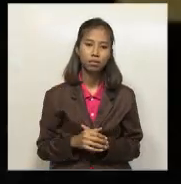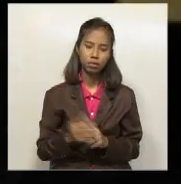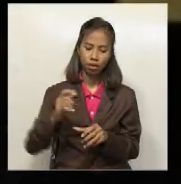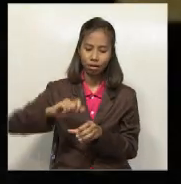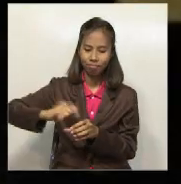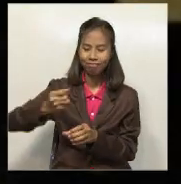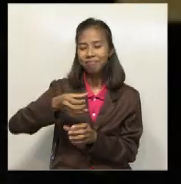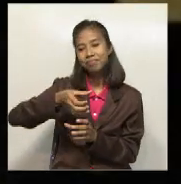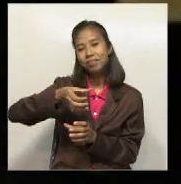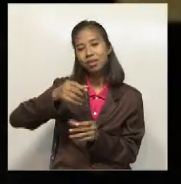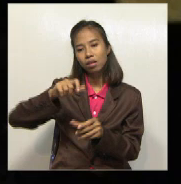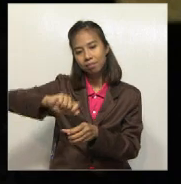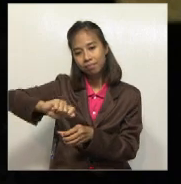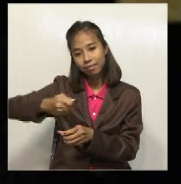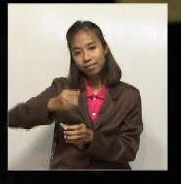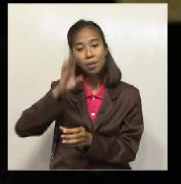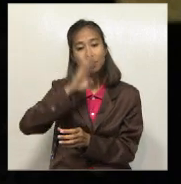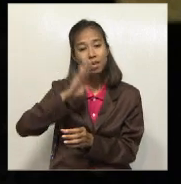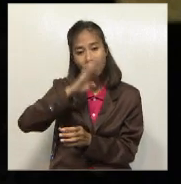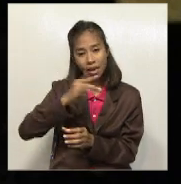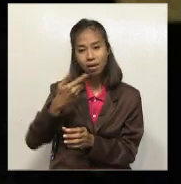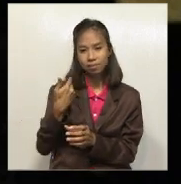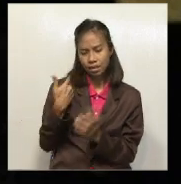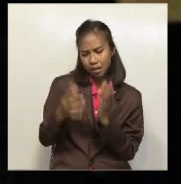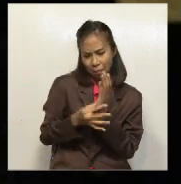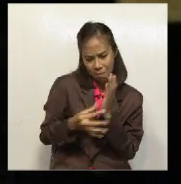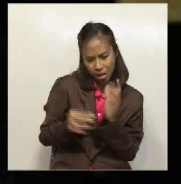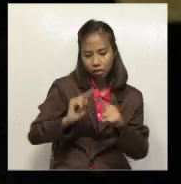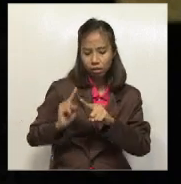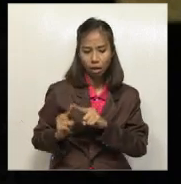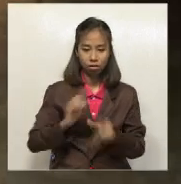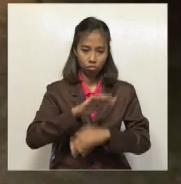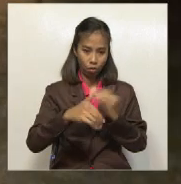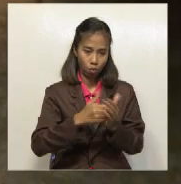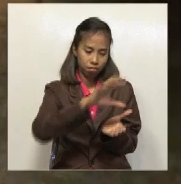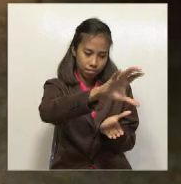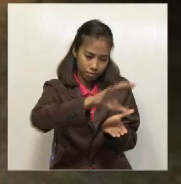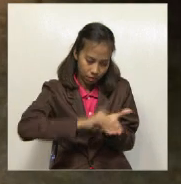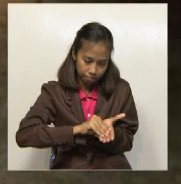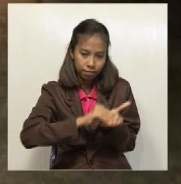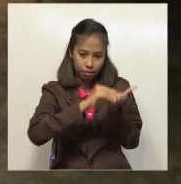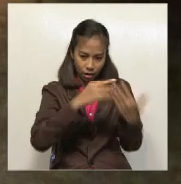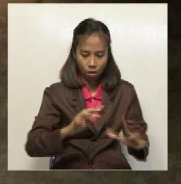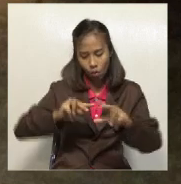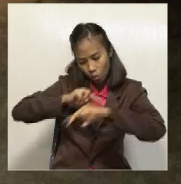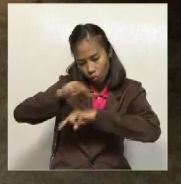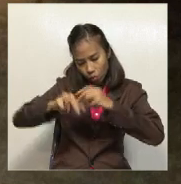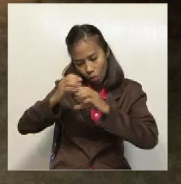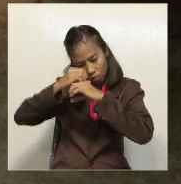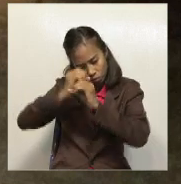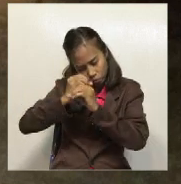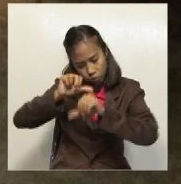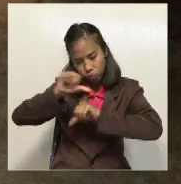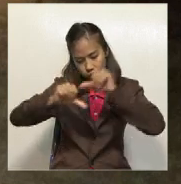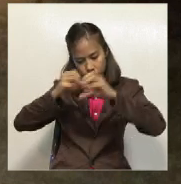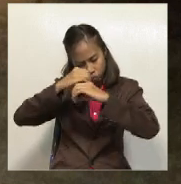กระป๋องเบียร์รวมไปถึงคราบชิ้นส่วนไขมันค่ะเจ้าหน้าที่บอกว่าจะส่งหลักฐานและวัตถุพยานทั้งหมดนี้ไปตรวจสอบทางนิติ